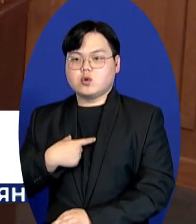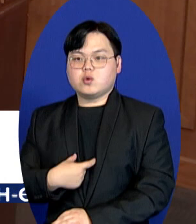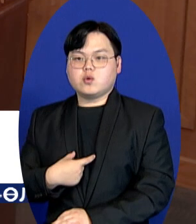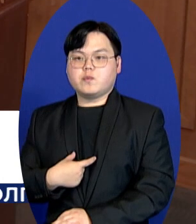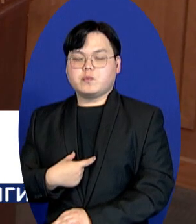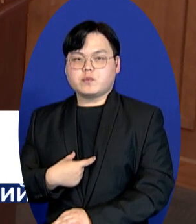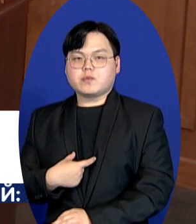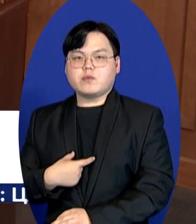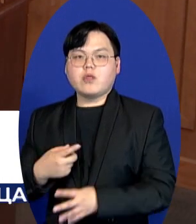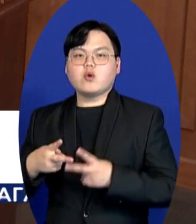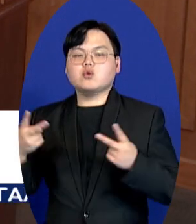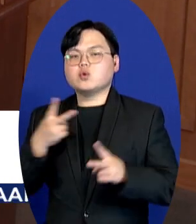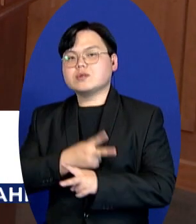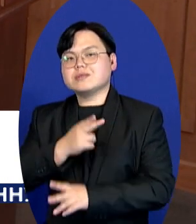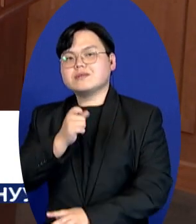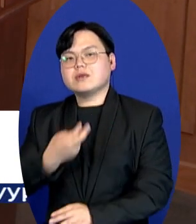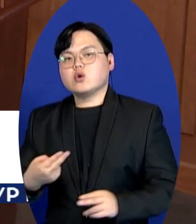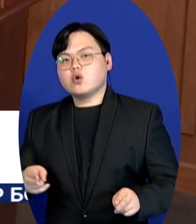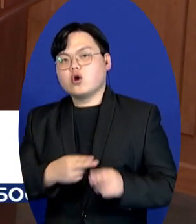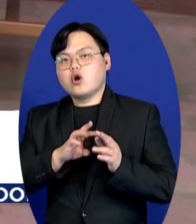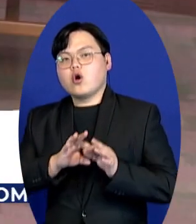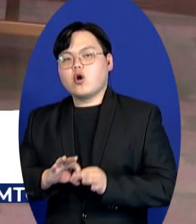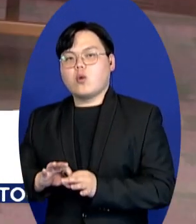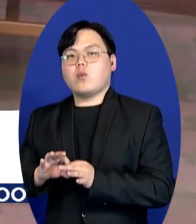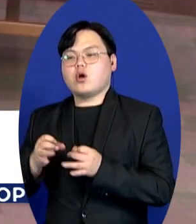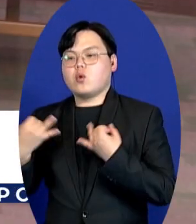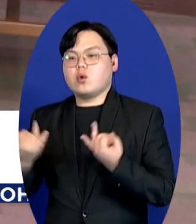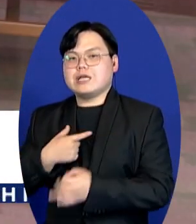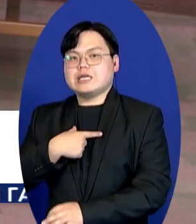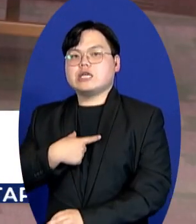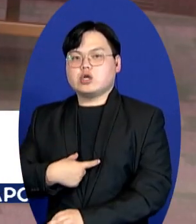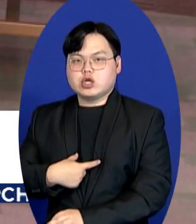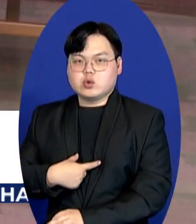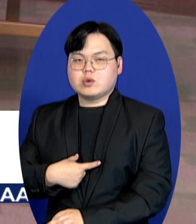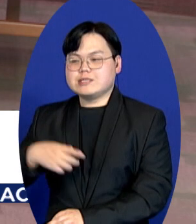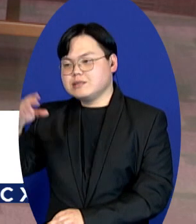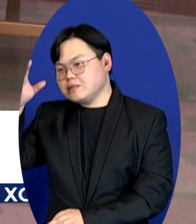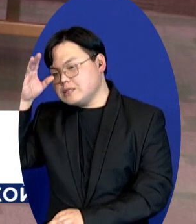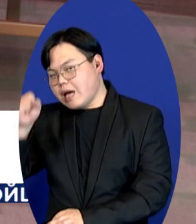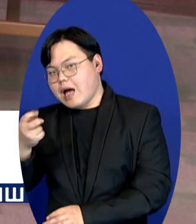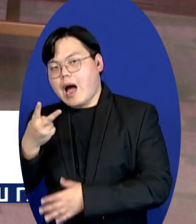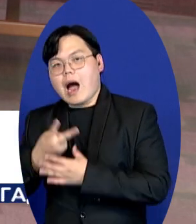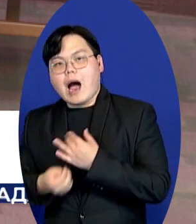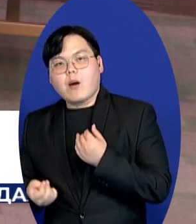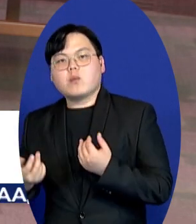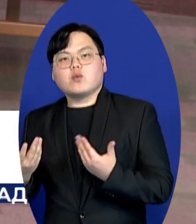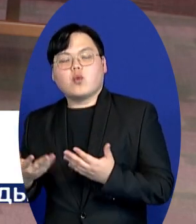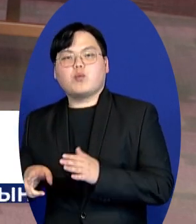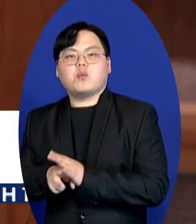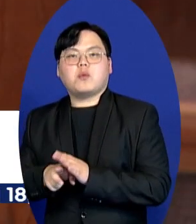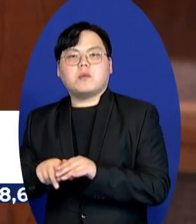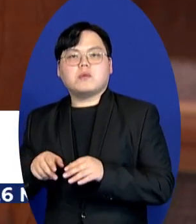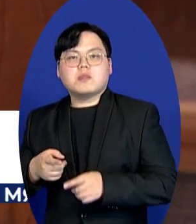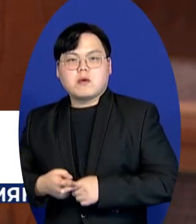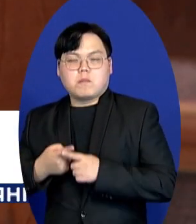хуулийн цэцгийн дүгнэлттэй холбогдуулан Улсын хурлын гишүүн сайдын албыг хавсран хашиж болох боломжийг нэмэгдүүлэх,